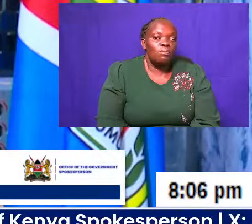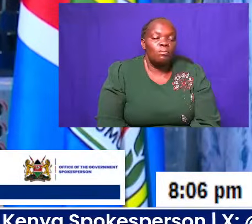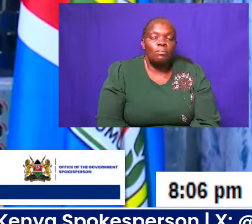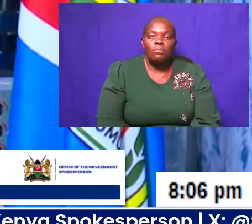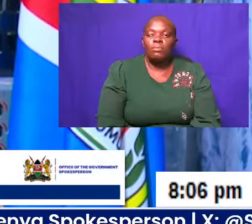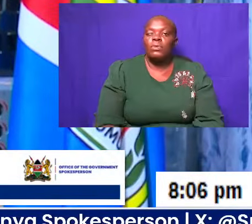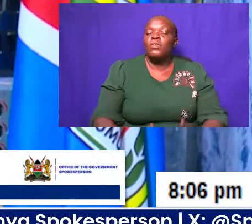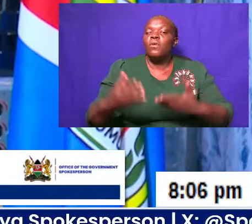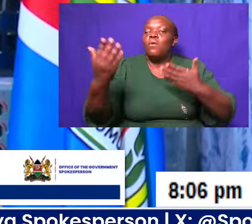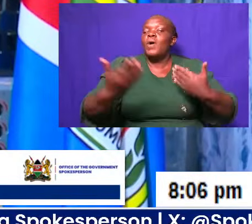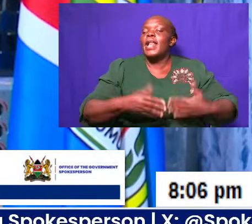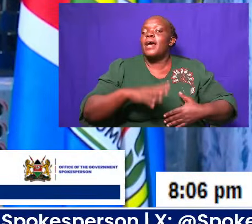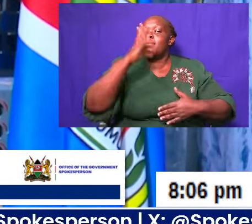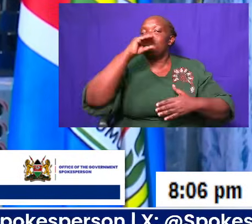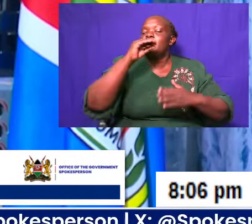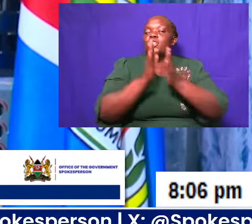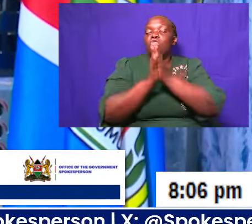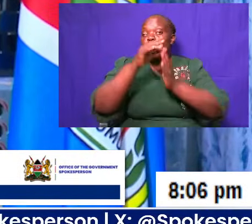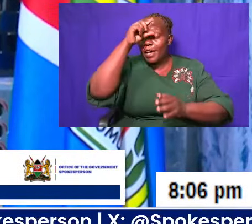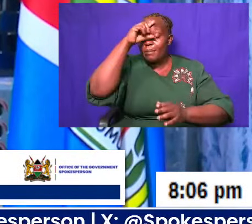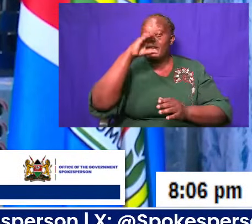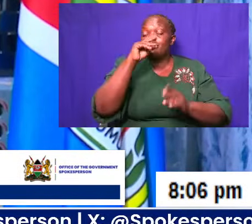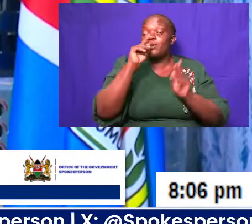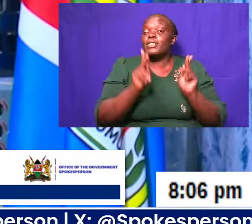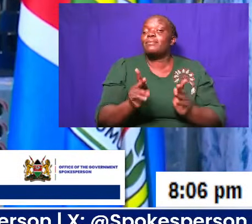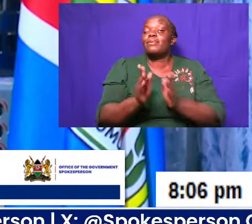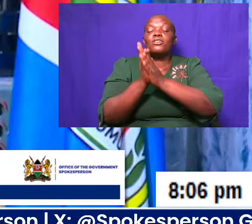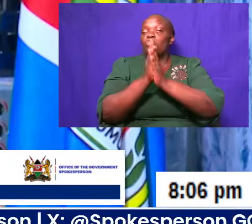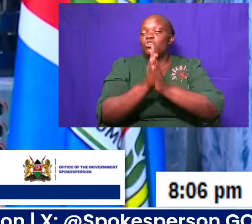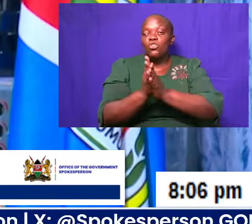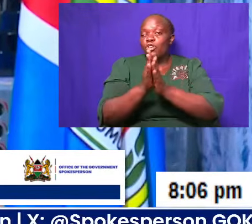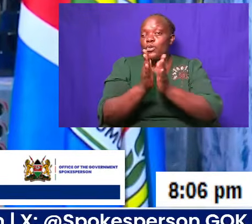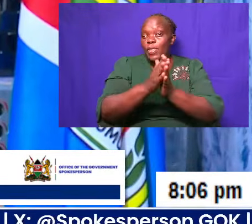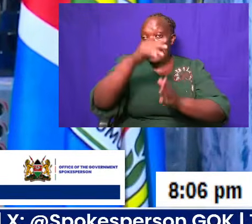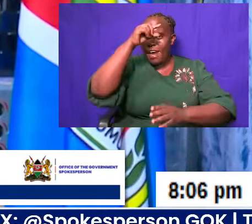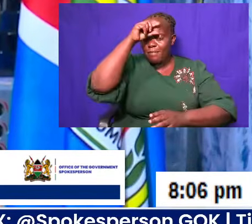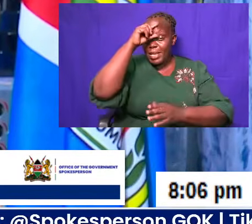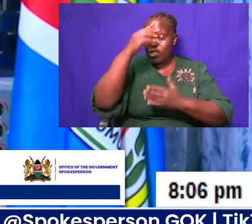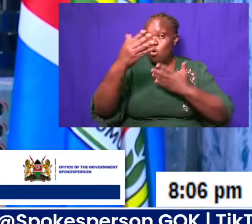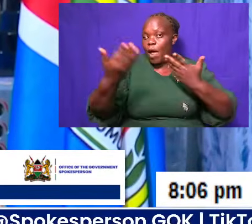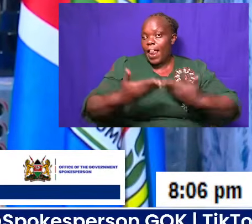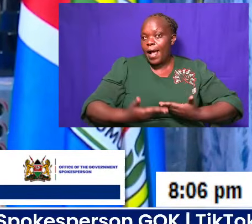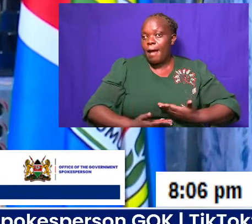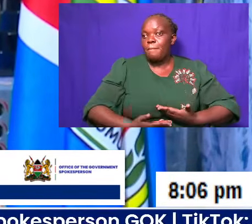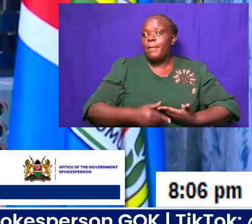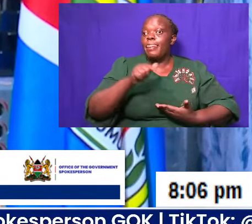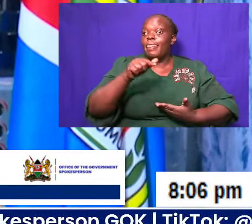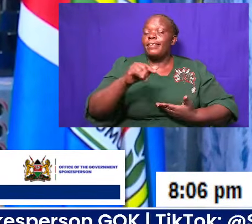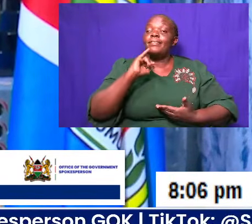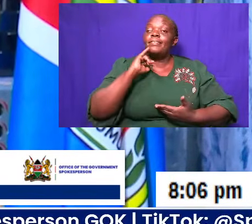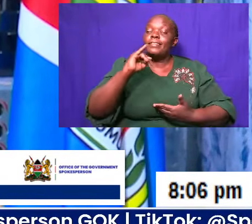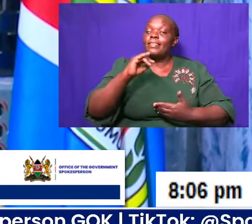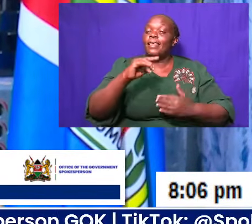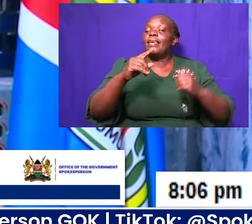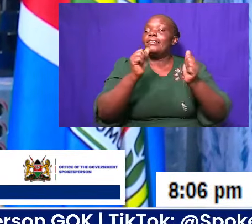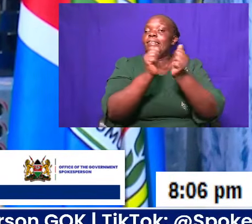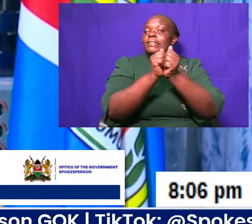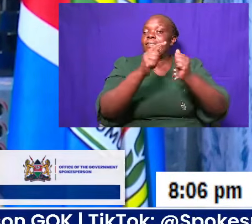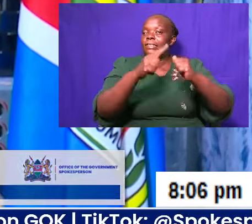Welcome to Sema na Spox. Bonga na Gava. Sema na Spox. Bonga na Gava. This is the